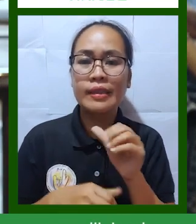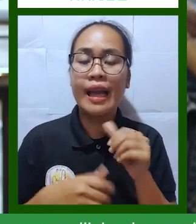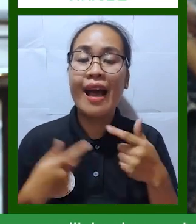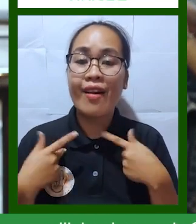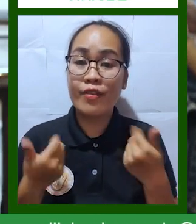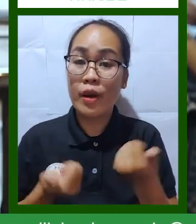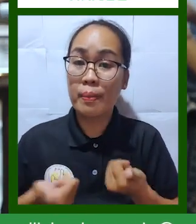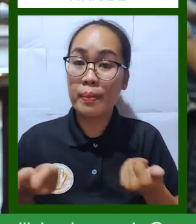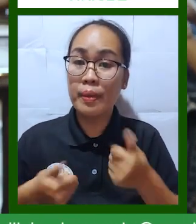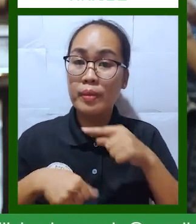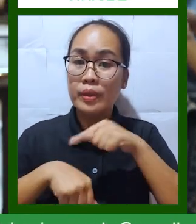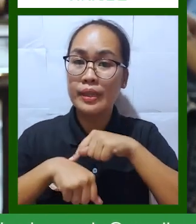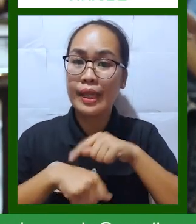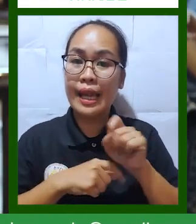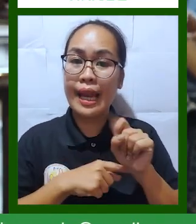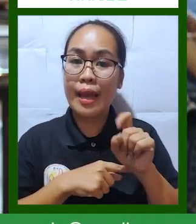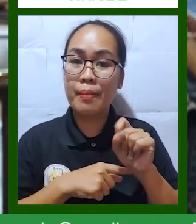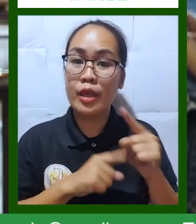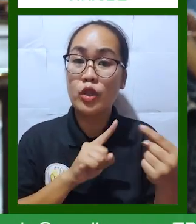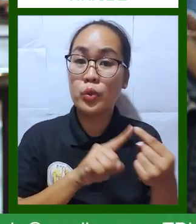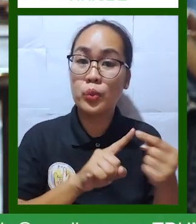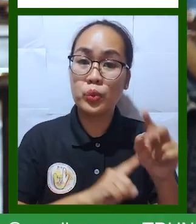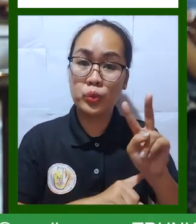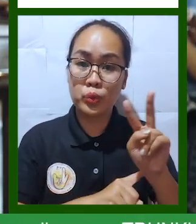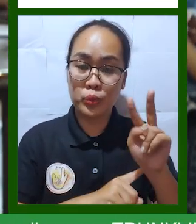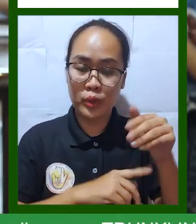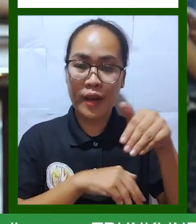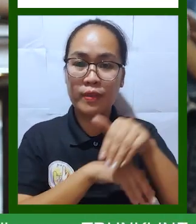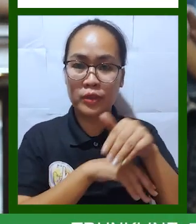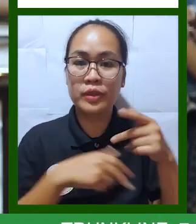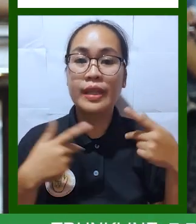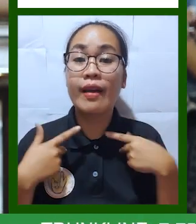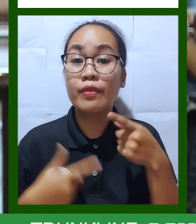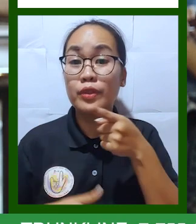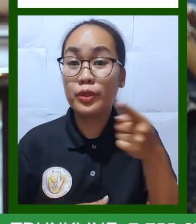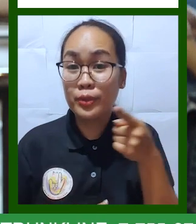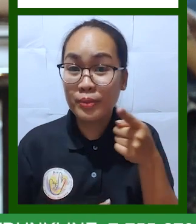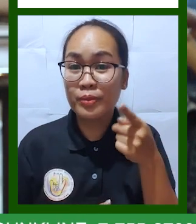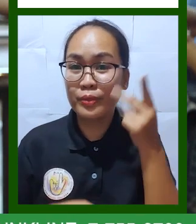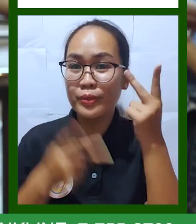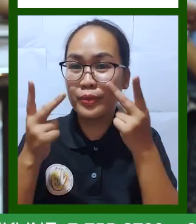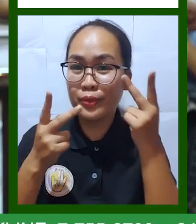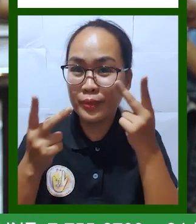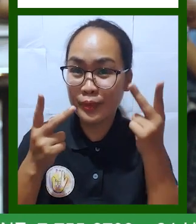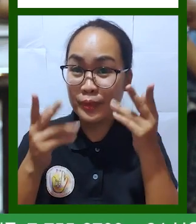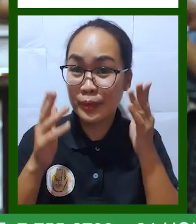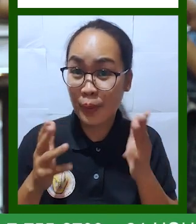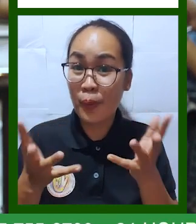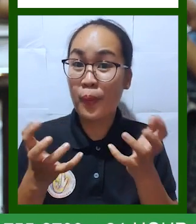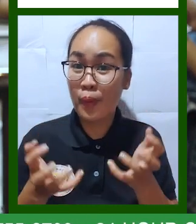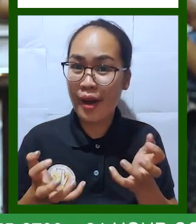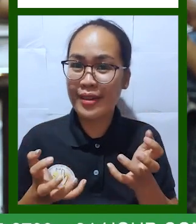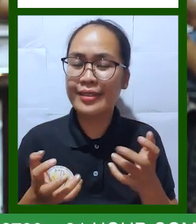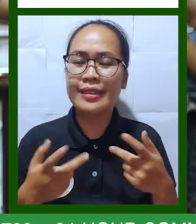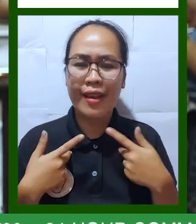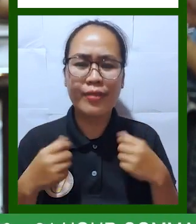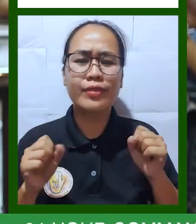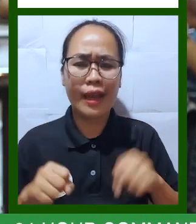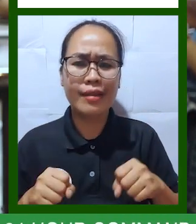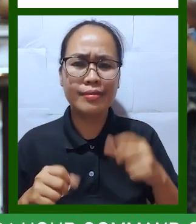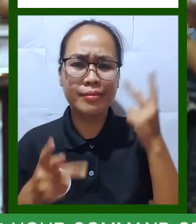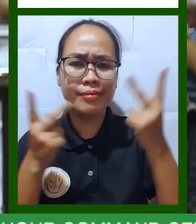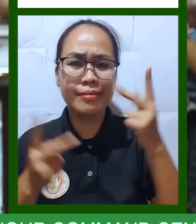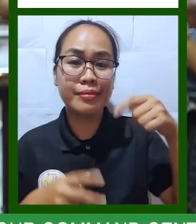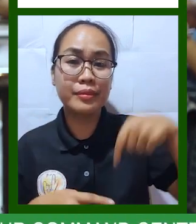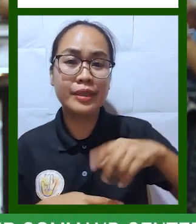from 11 a.m. to 2 p.m. So sa ating mga viewers, sa ating mga kabarangay, no, pasyal na po kayo dito sa